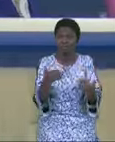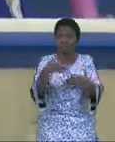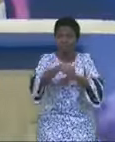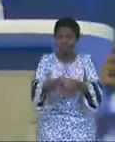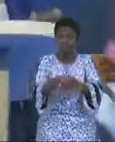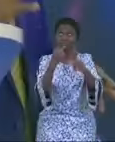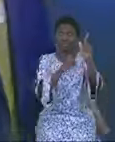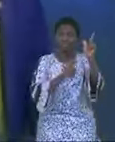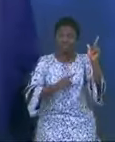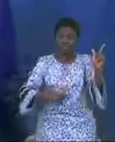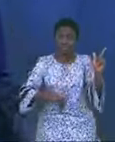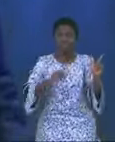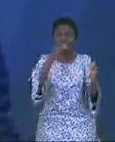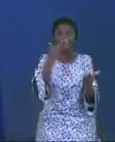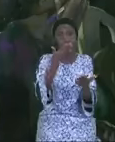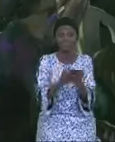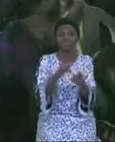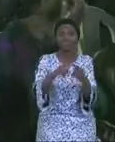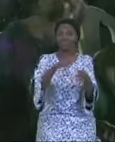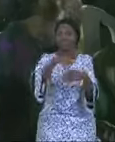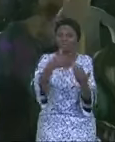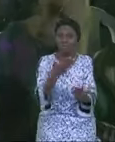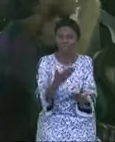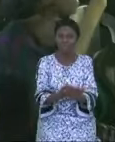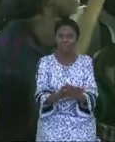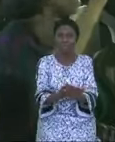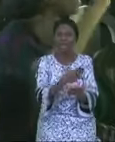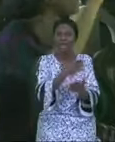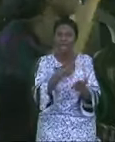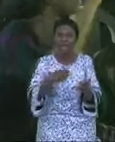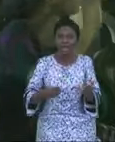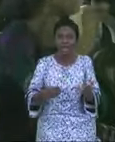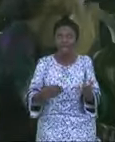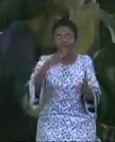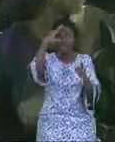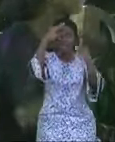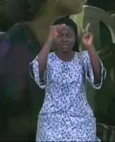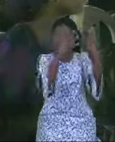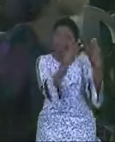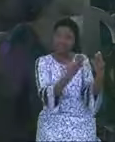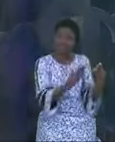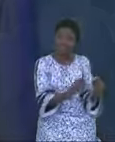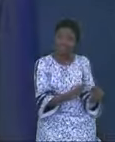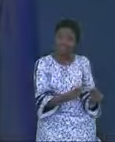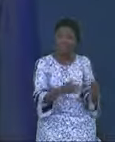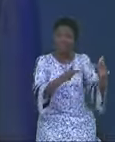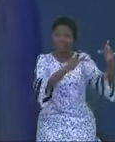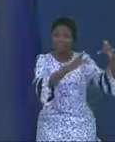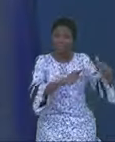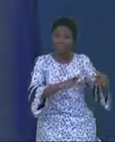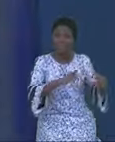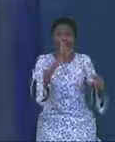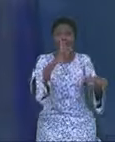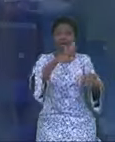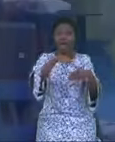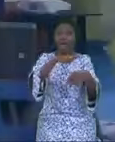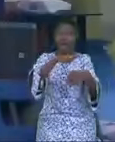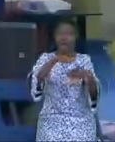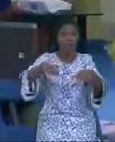le Seigneur est bon envers tous c'est ces compassion s'étendent sur toutes